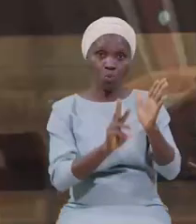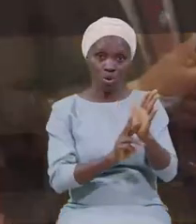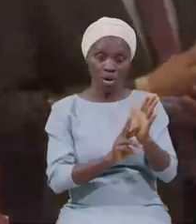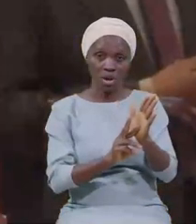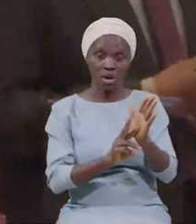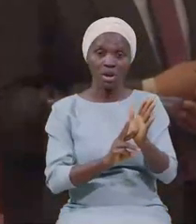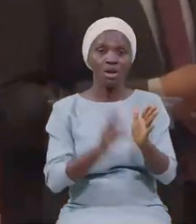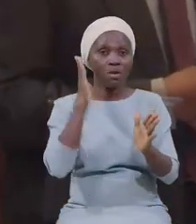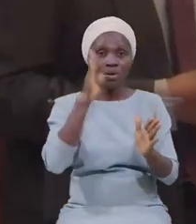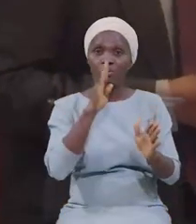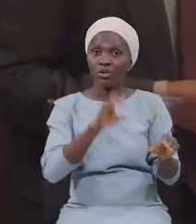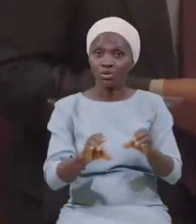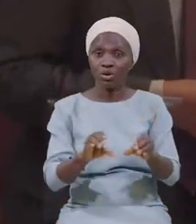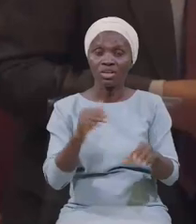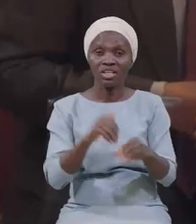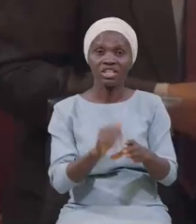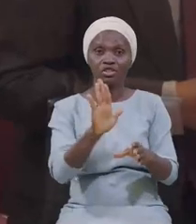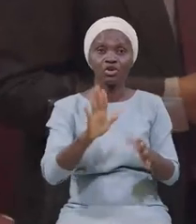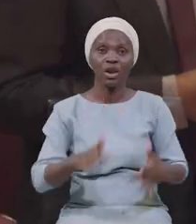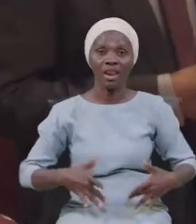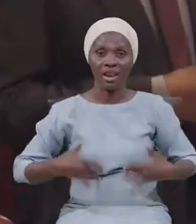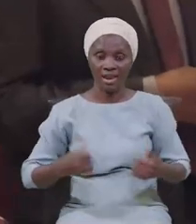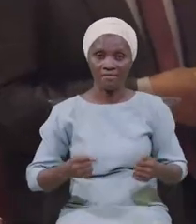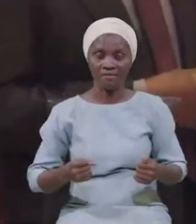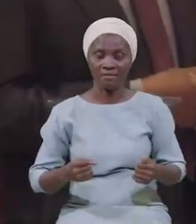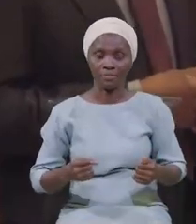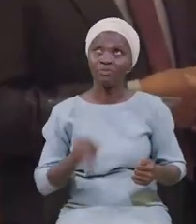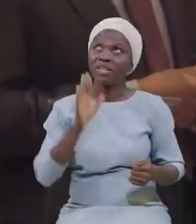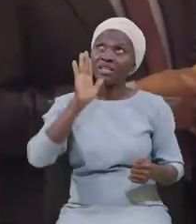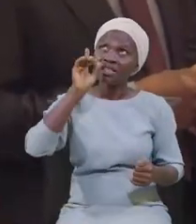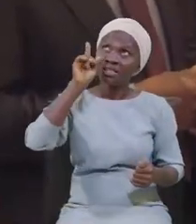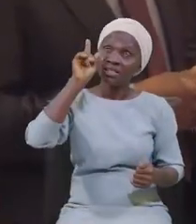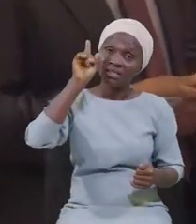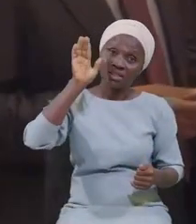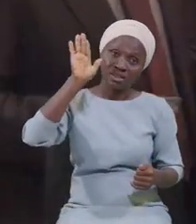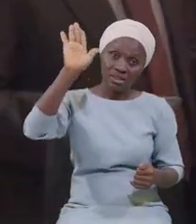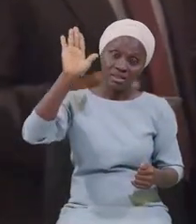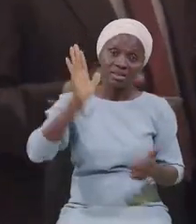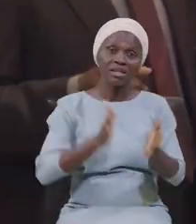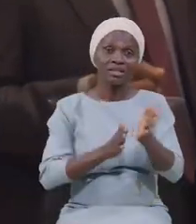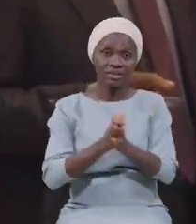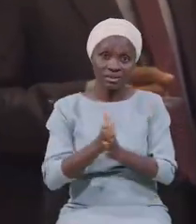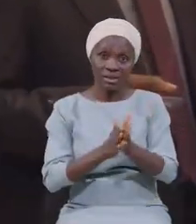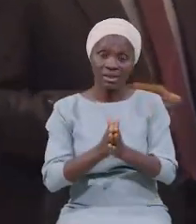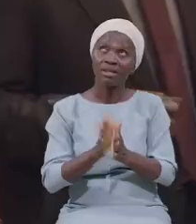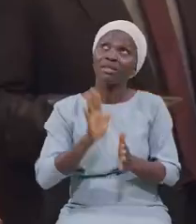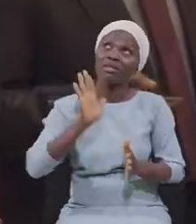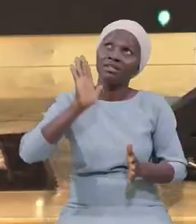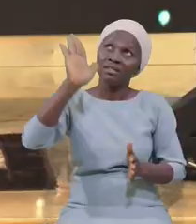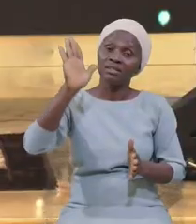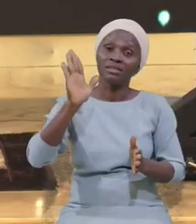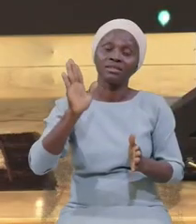volonté s'accomplisse dans votre vie. Que son désir, que